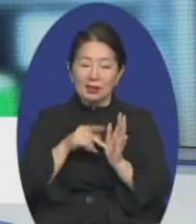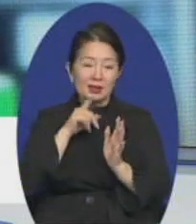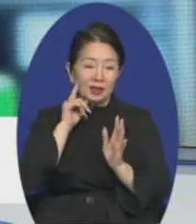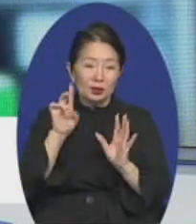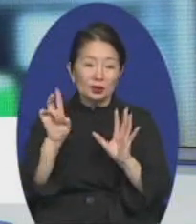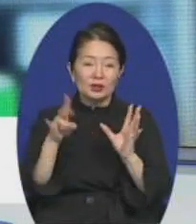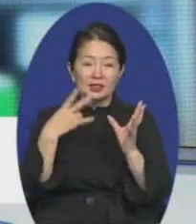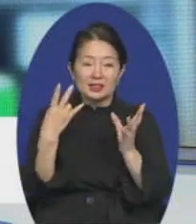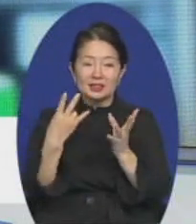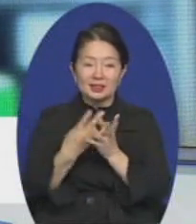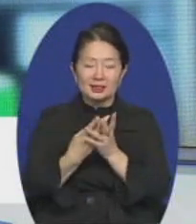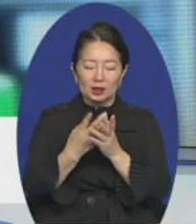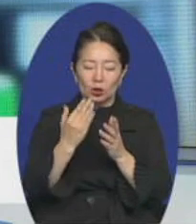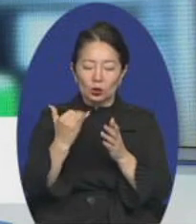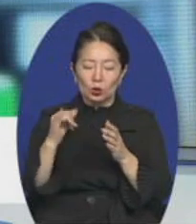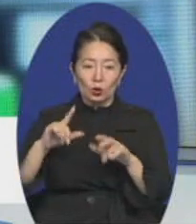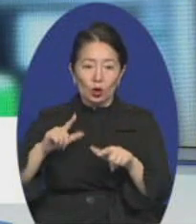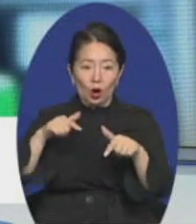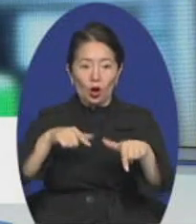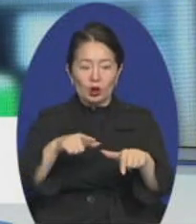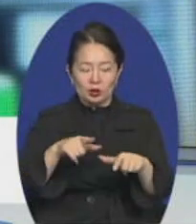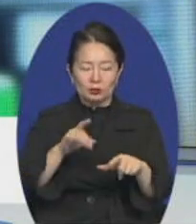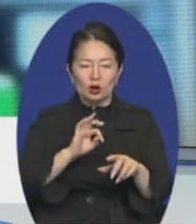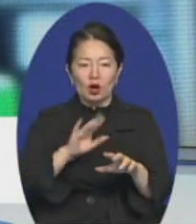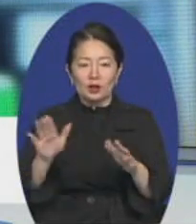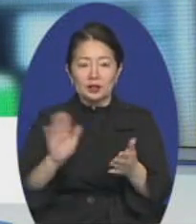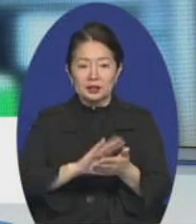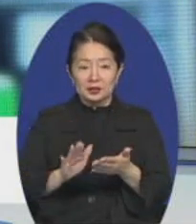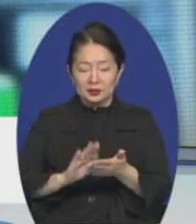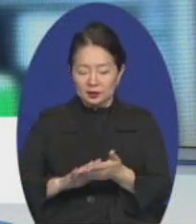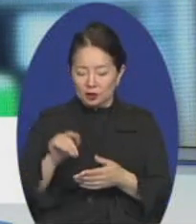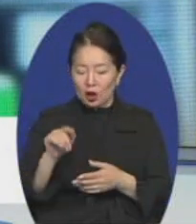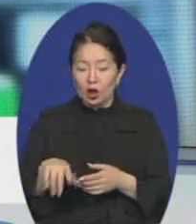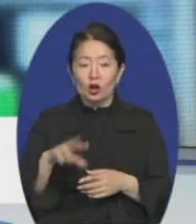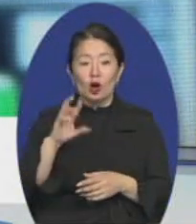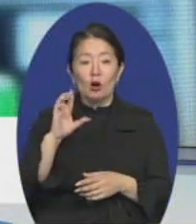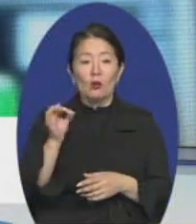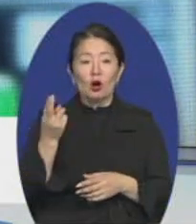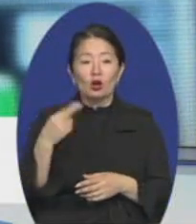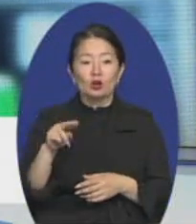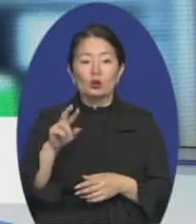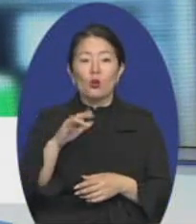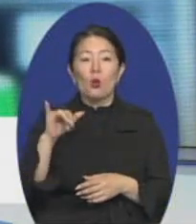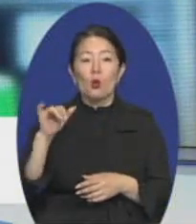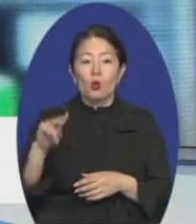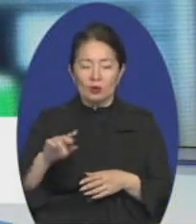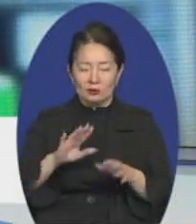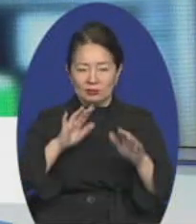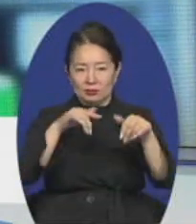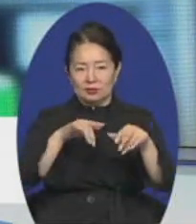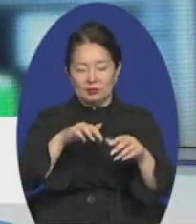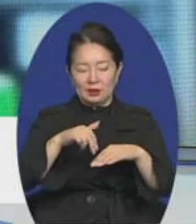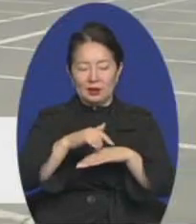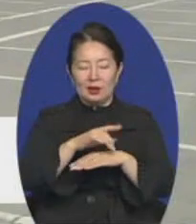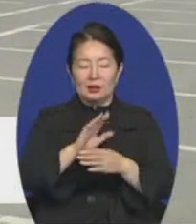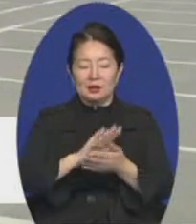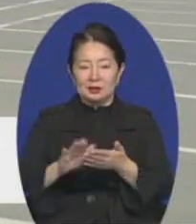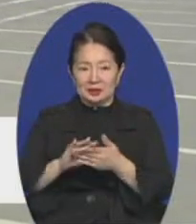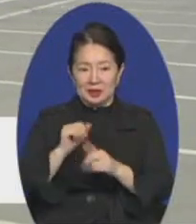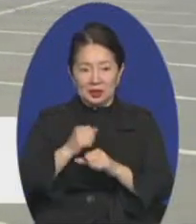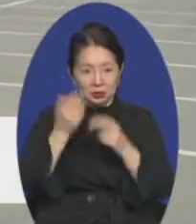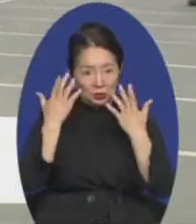хогийг цэвэрлсэн. За тэгвэл өнөөдөр богд уулын хүн их зорчиж аялдаг хэсгийн хогийг цэвэрлэх ажлыг зохион байгууллаа.